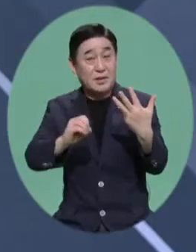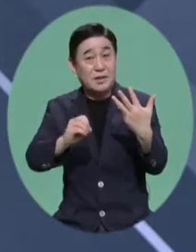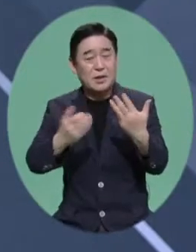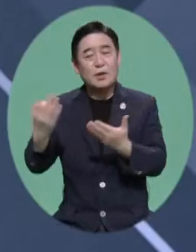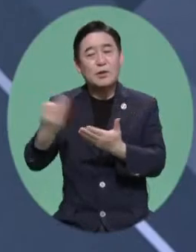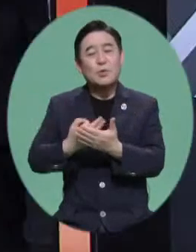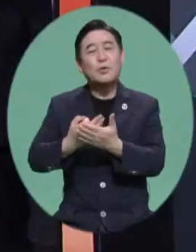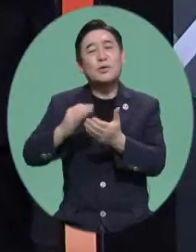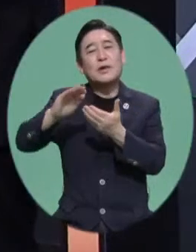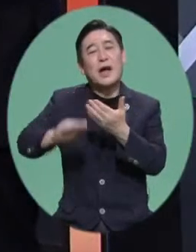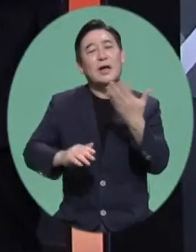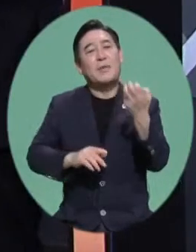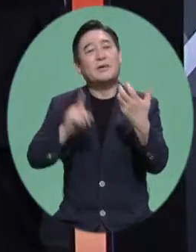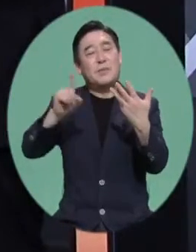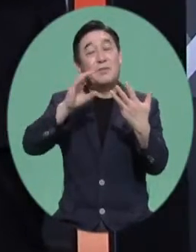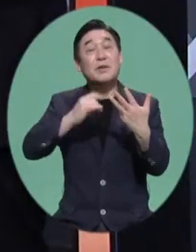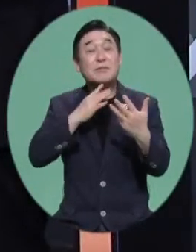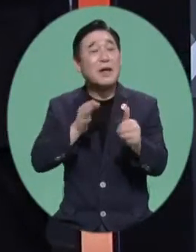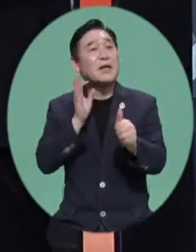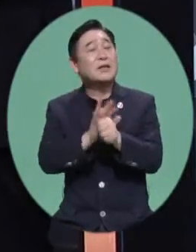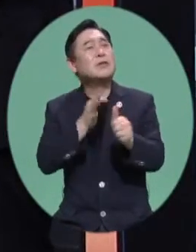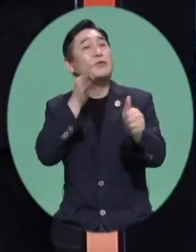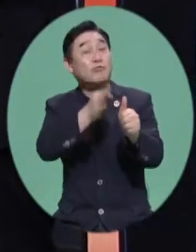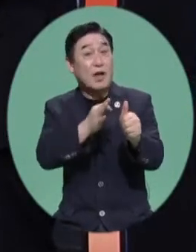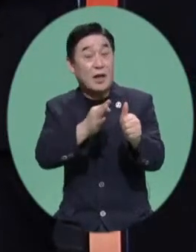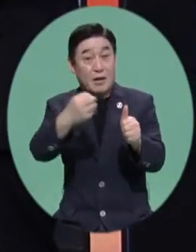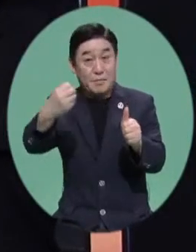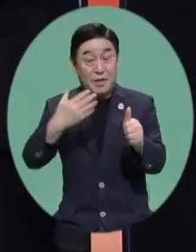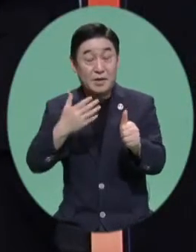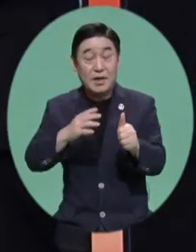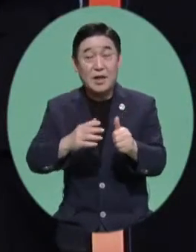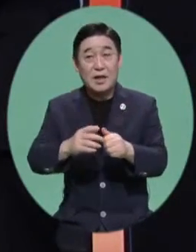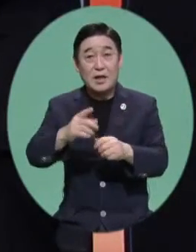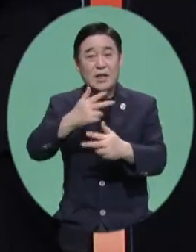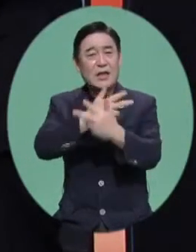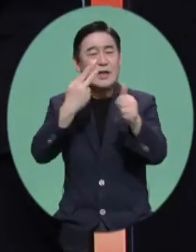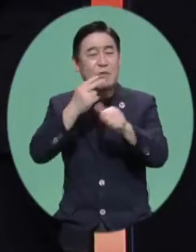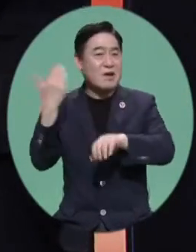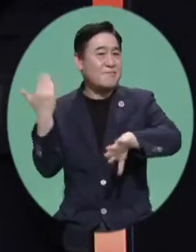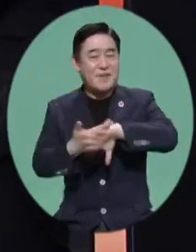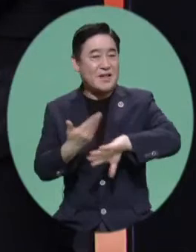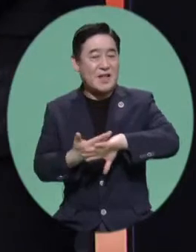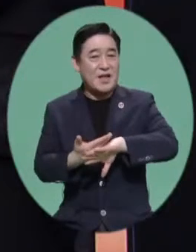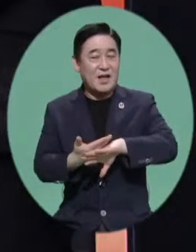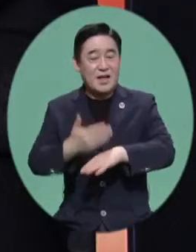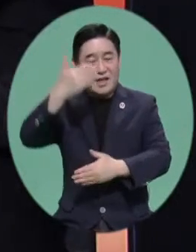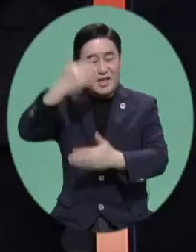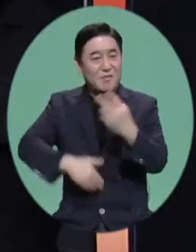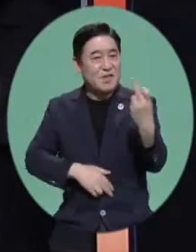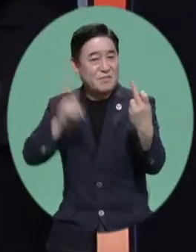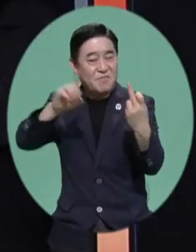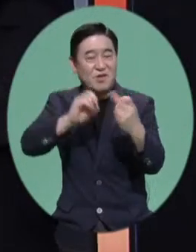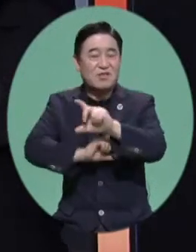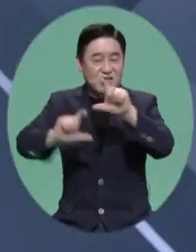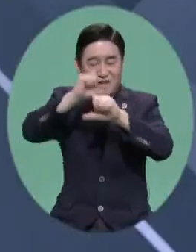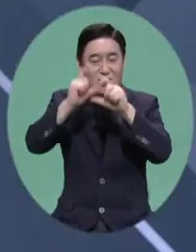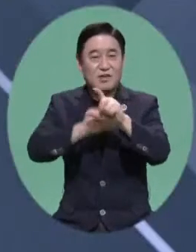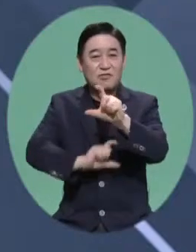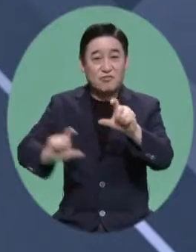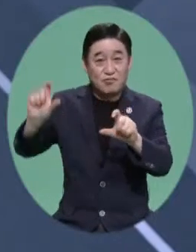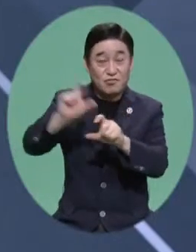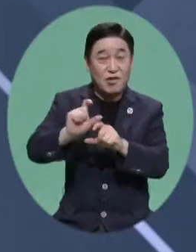이제 지우 파괴 됩니다 그런데 거기에 이제 이젠 후보께서 반발해서 나머지 12% 까지 이렇게